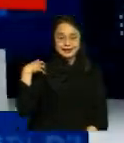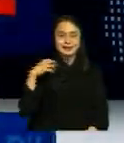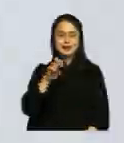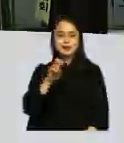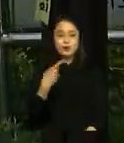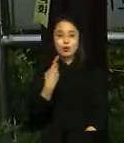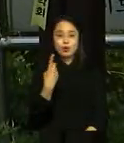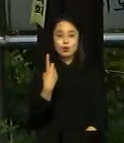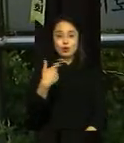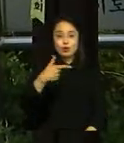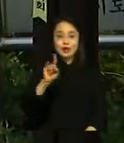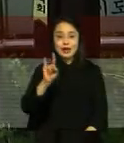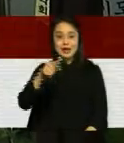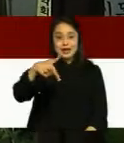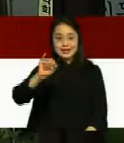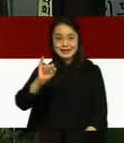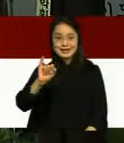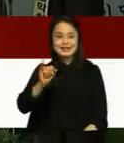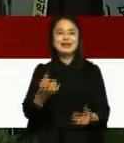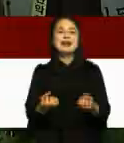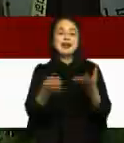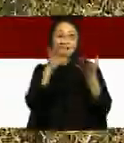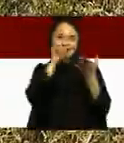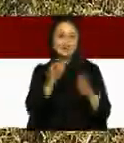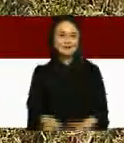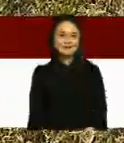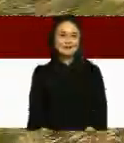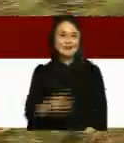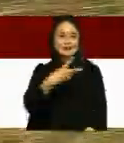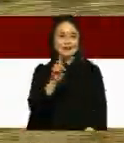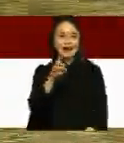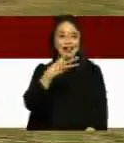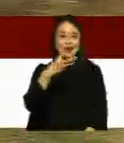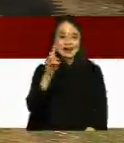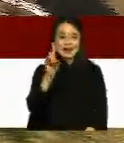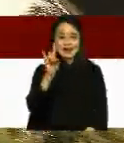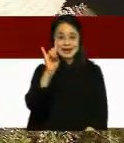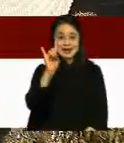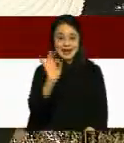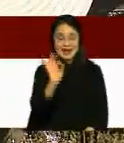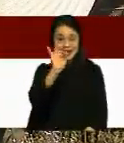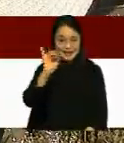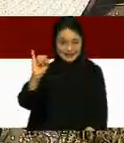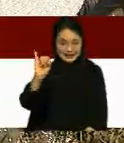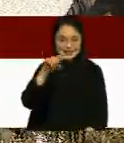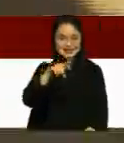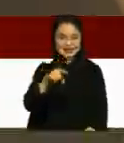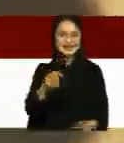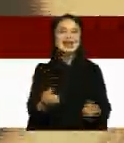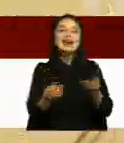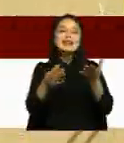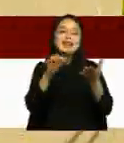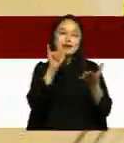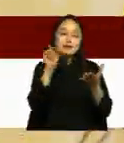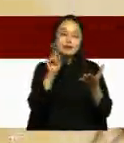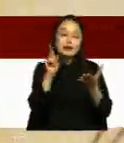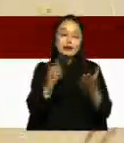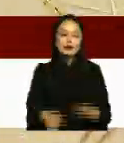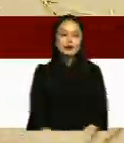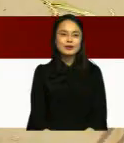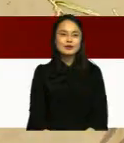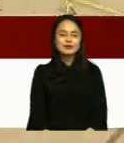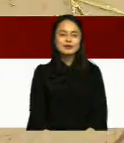열렸습니다. 올해로 7회째를 맞는 달랭이논 모내기 행사는 통일신라 시대 고구려 유민들에 의해 처음